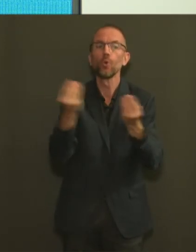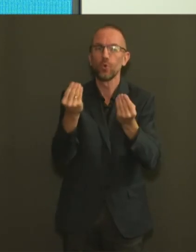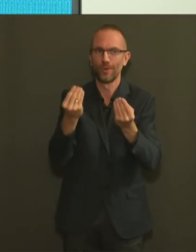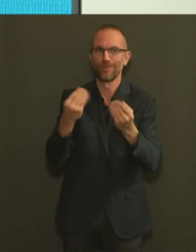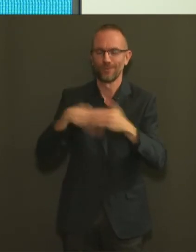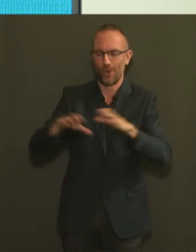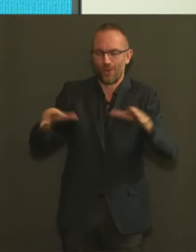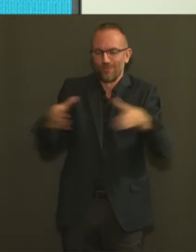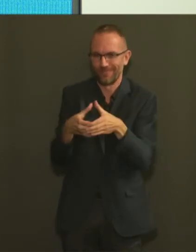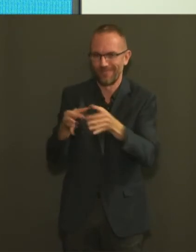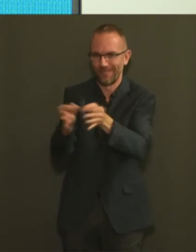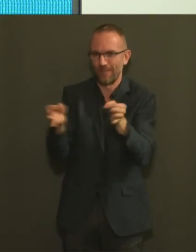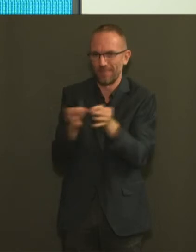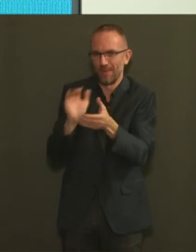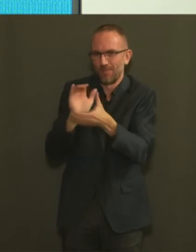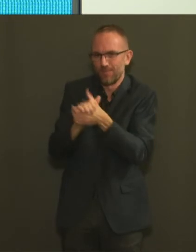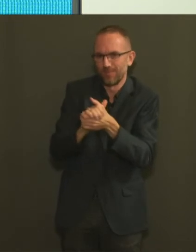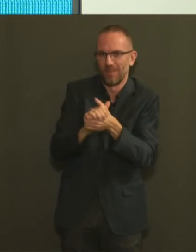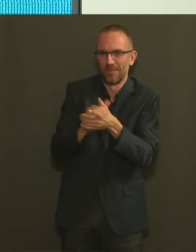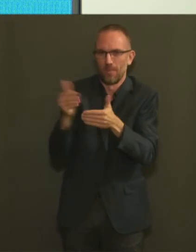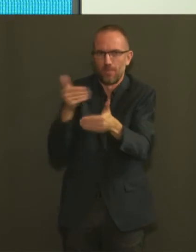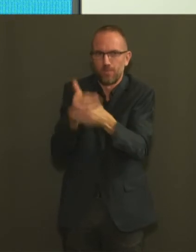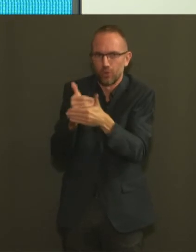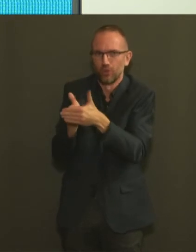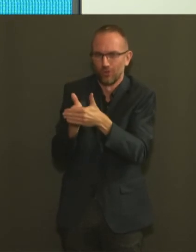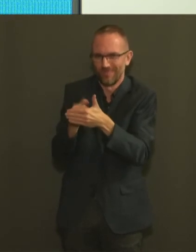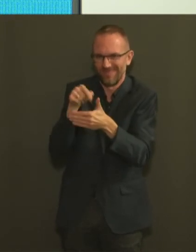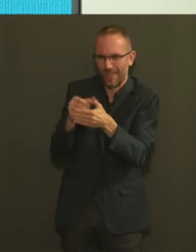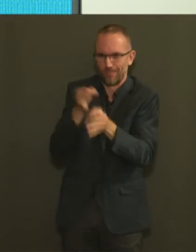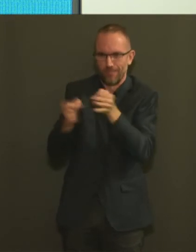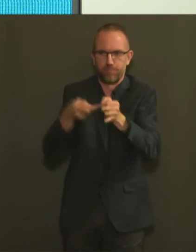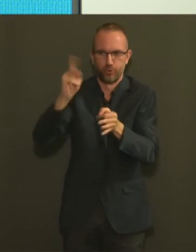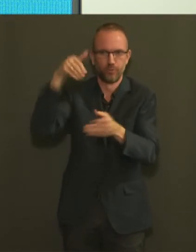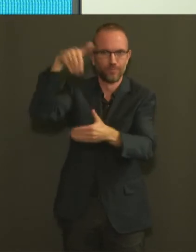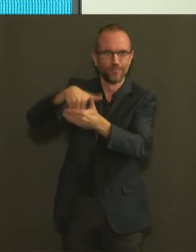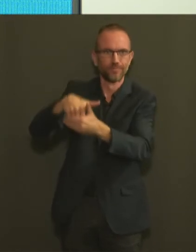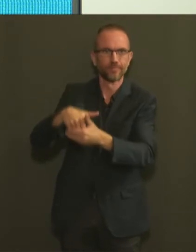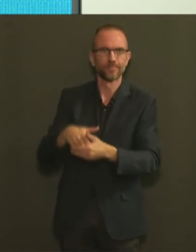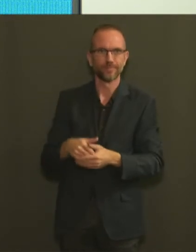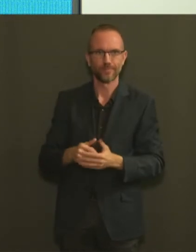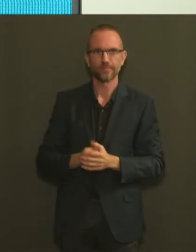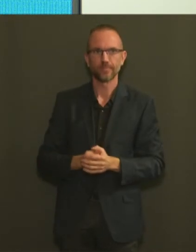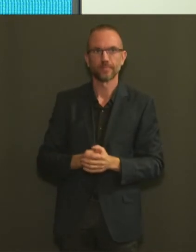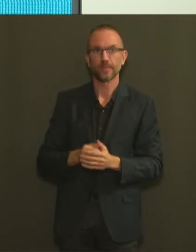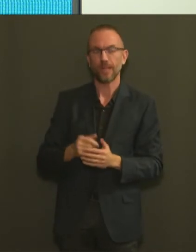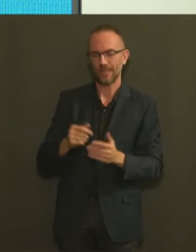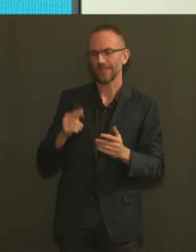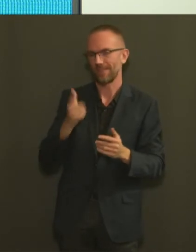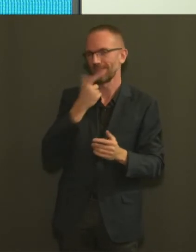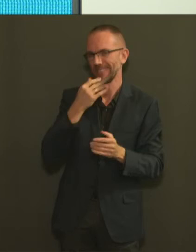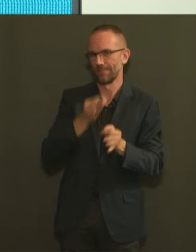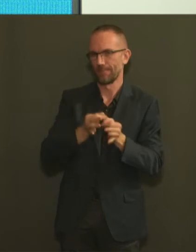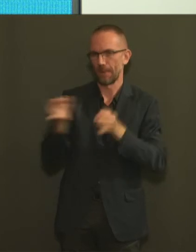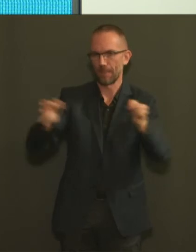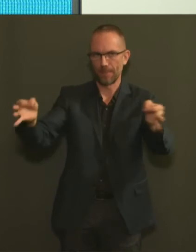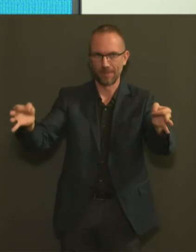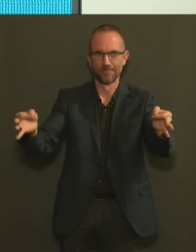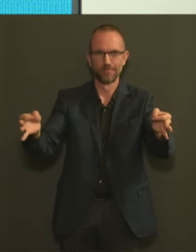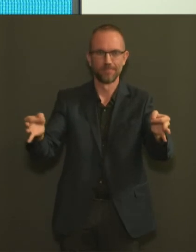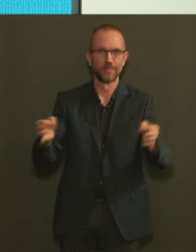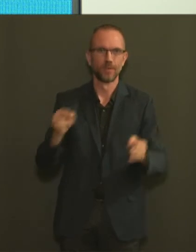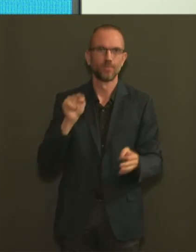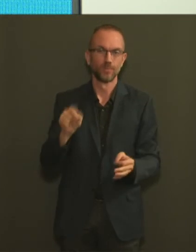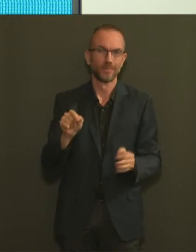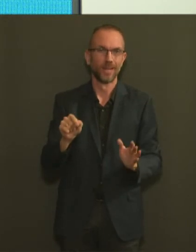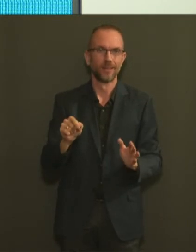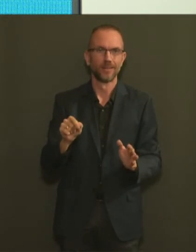se place chez les amis se place dans les rencontres au sein de la famille elle-même et donc il y a là un piège à éviter